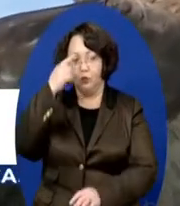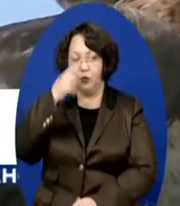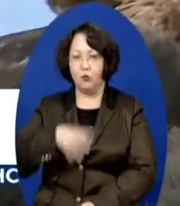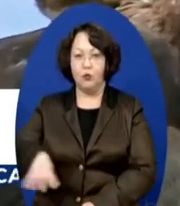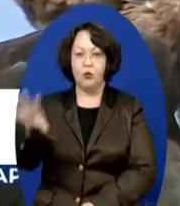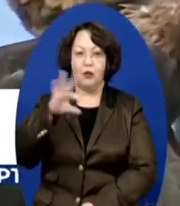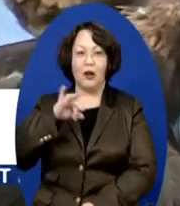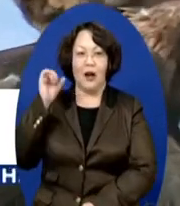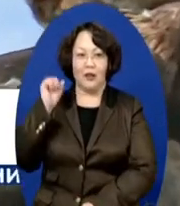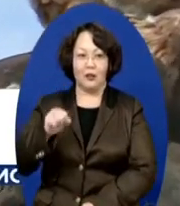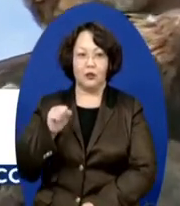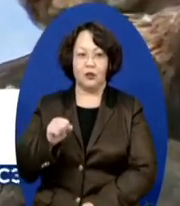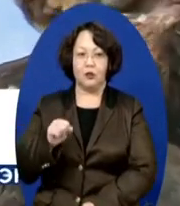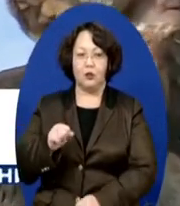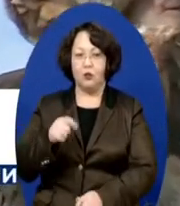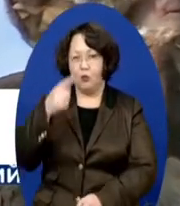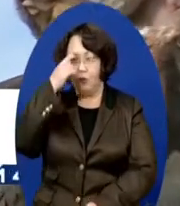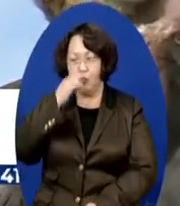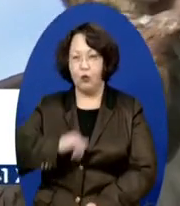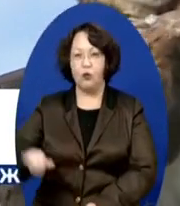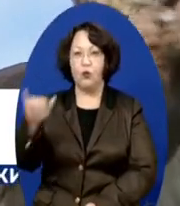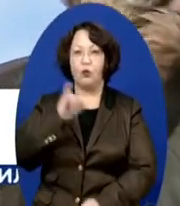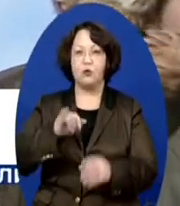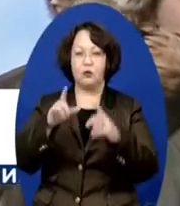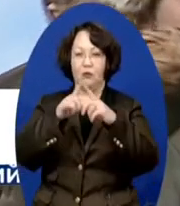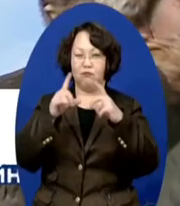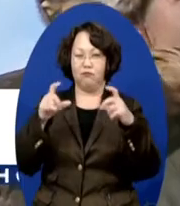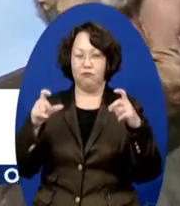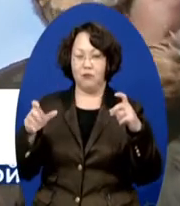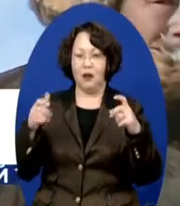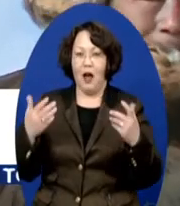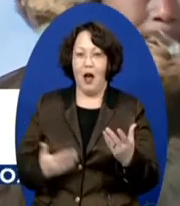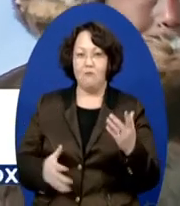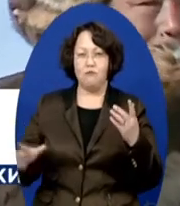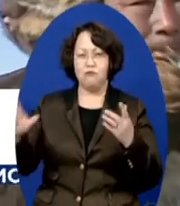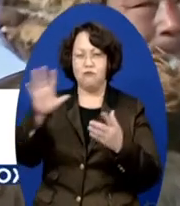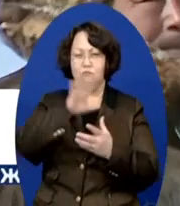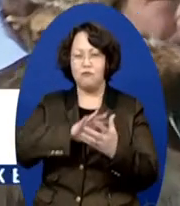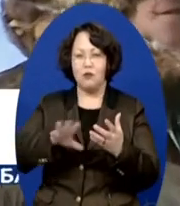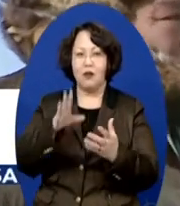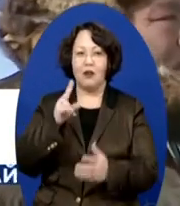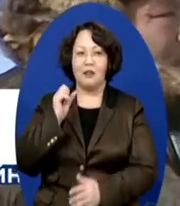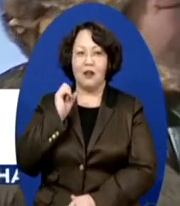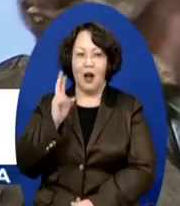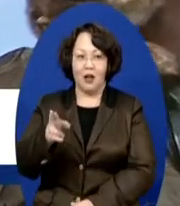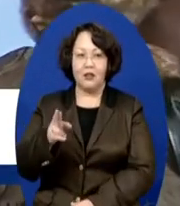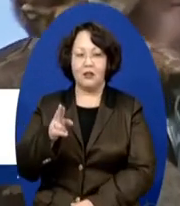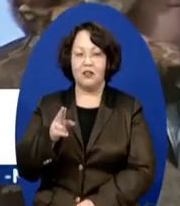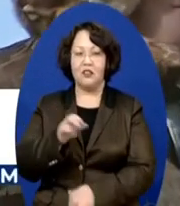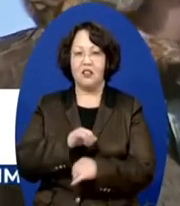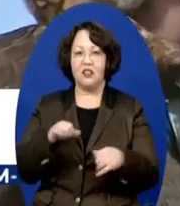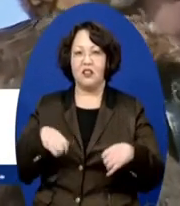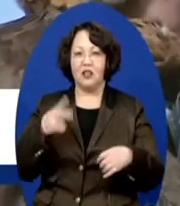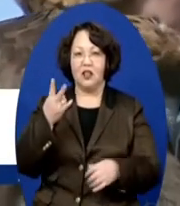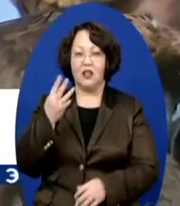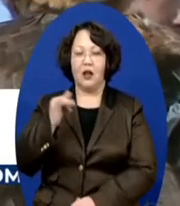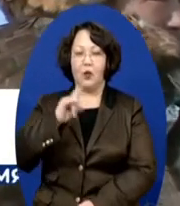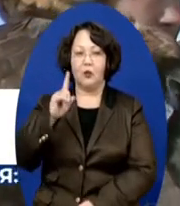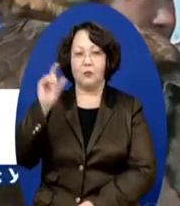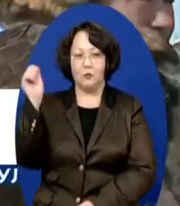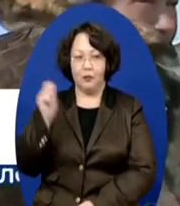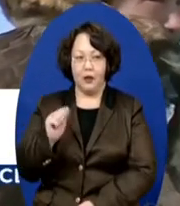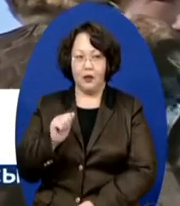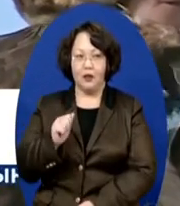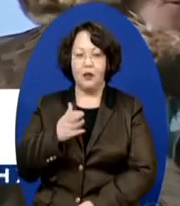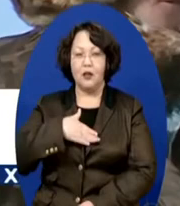болон Монголын өнцөг бүлэнд аз дөрж амьдарч байгаа бүх газар хартнууд Наврызын баярыг мэндийг хүргэж